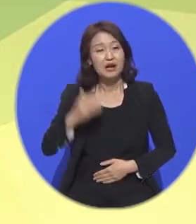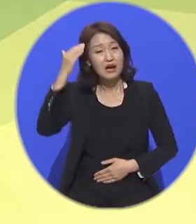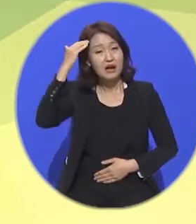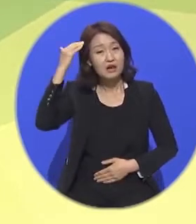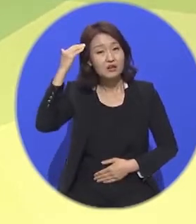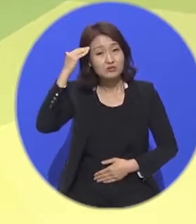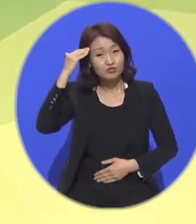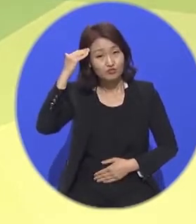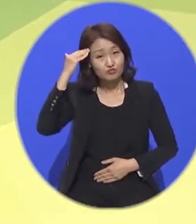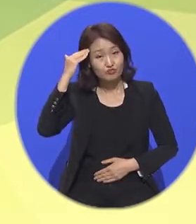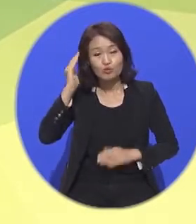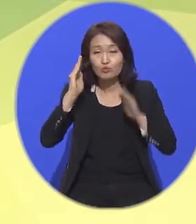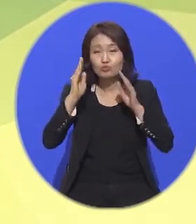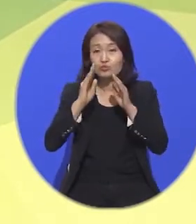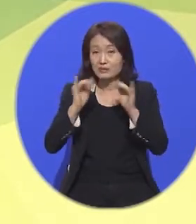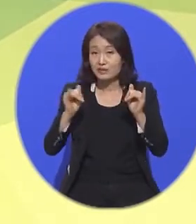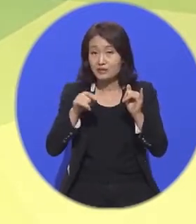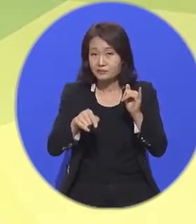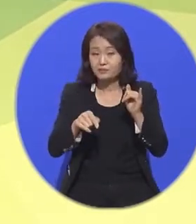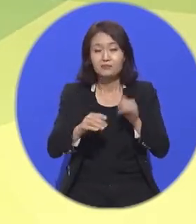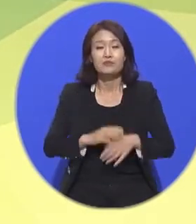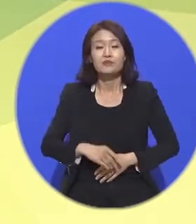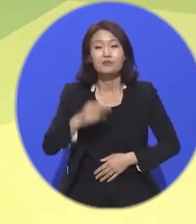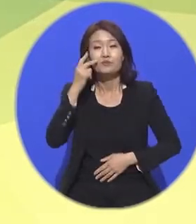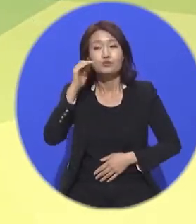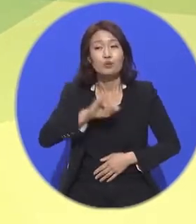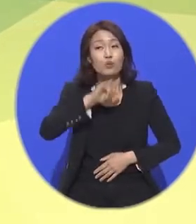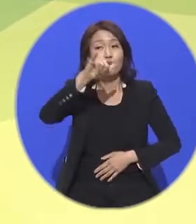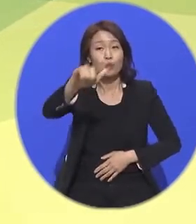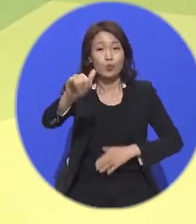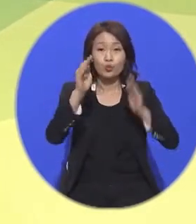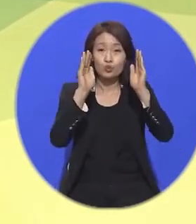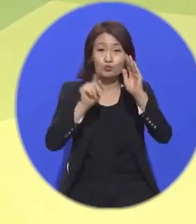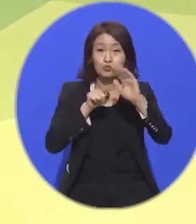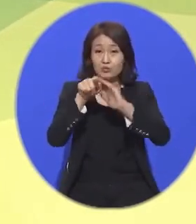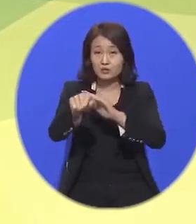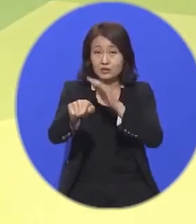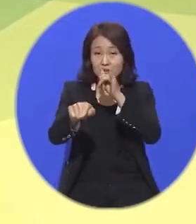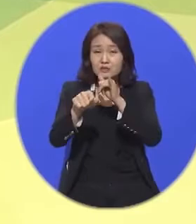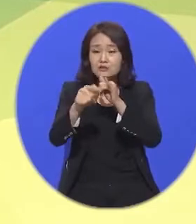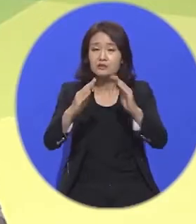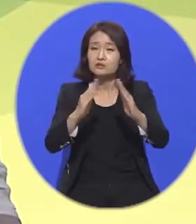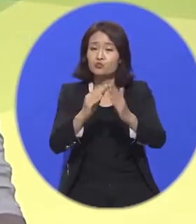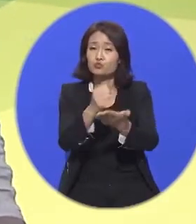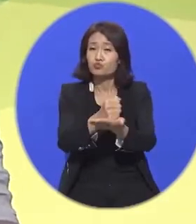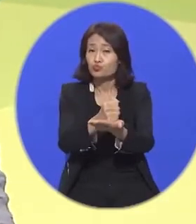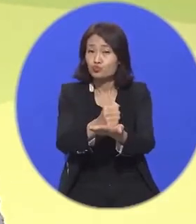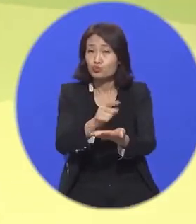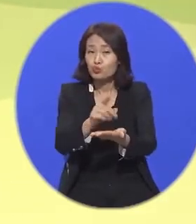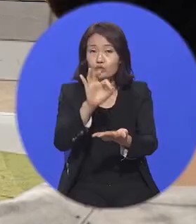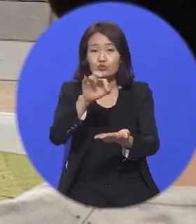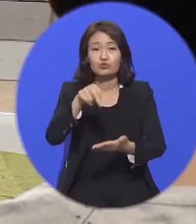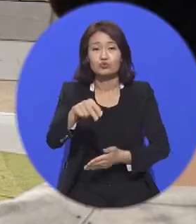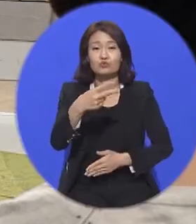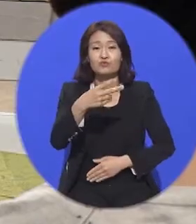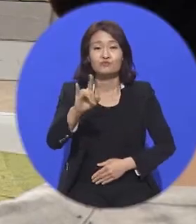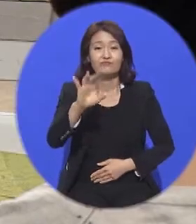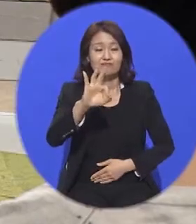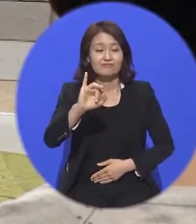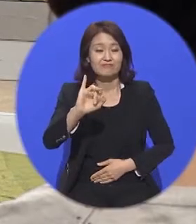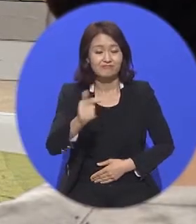한국인 유학생이 미국에 유학을 갔어요. 근데 우연치 않게 그 집이 유대인